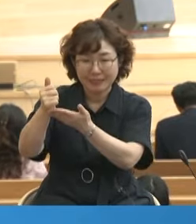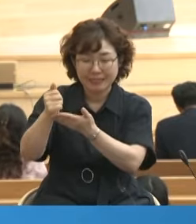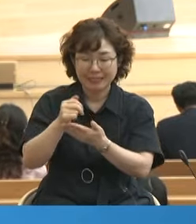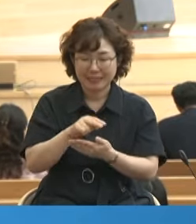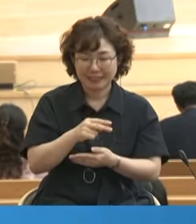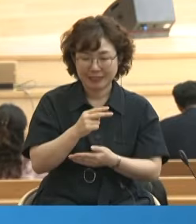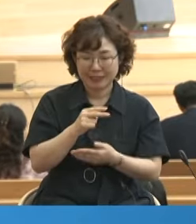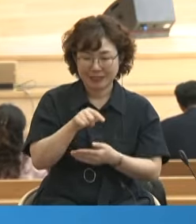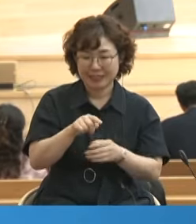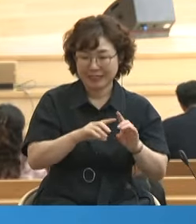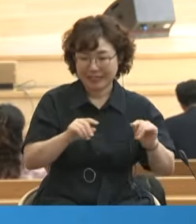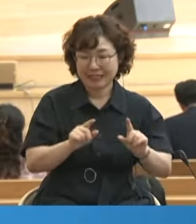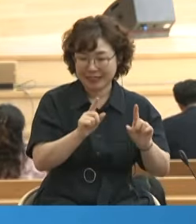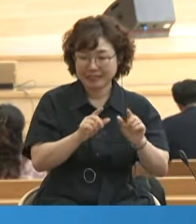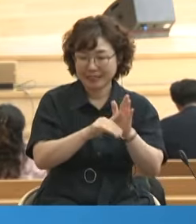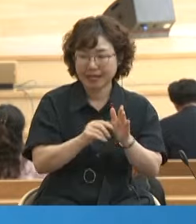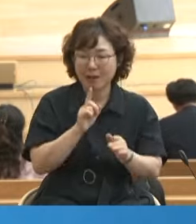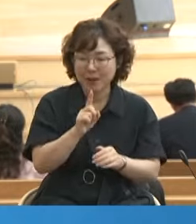요한복음 4장에 보면